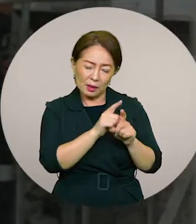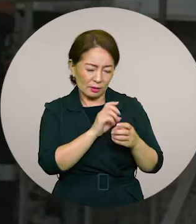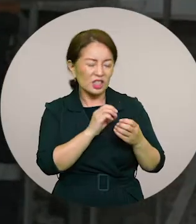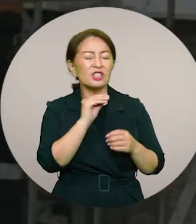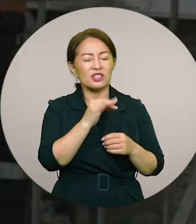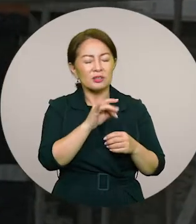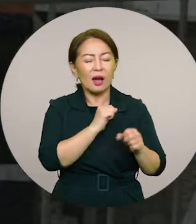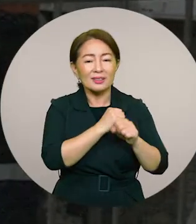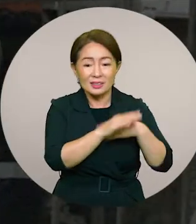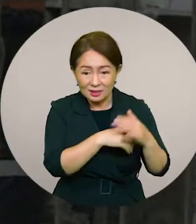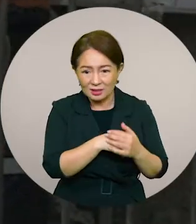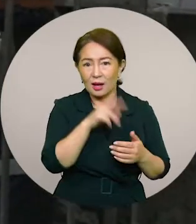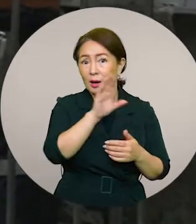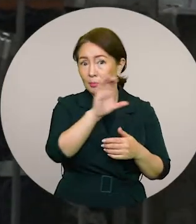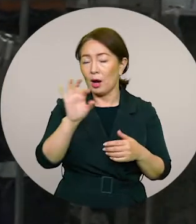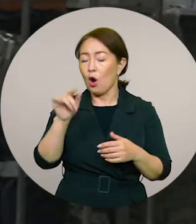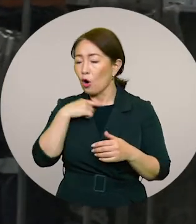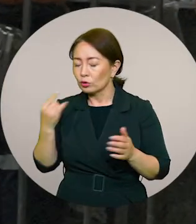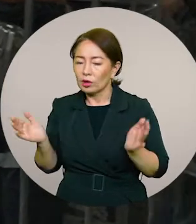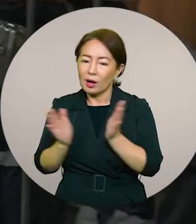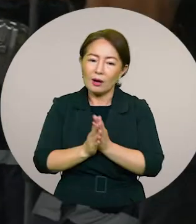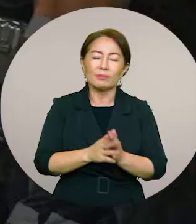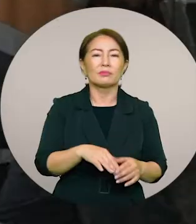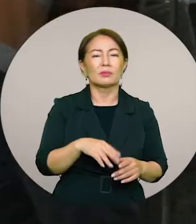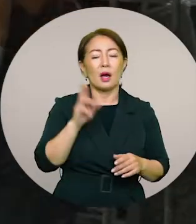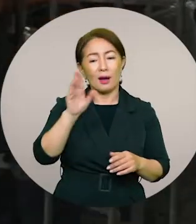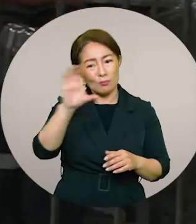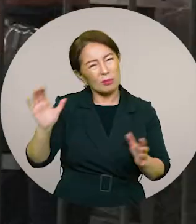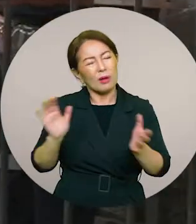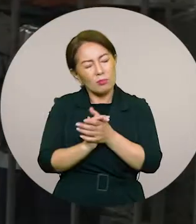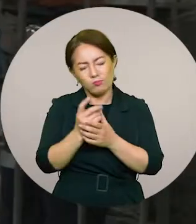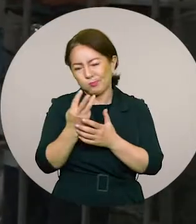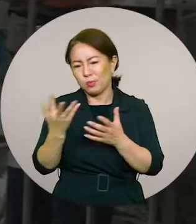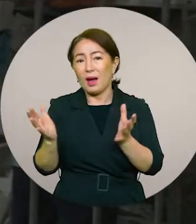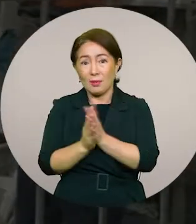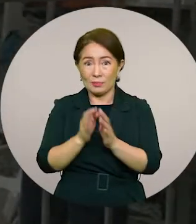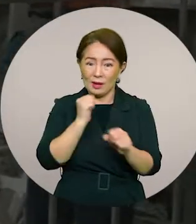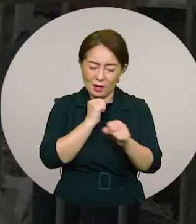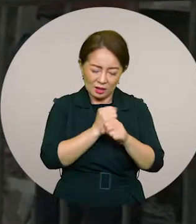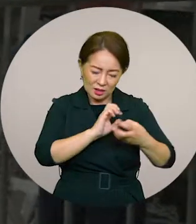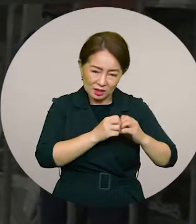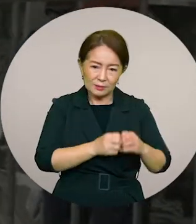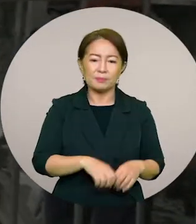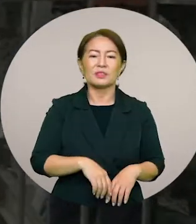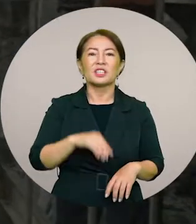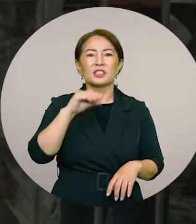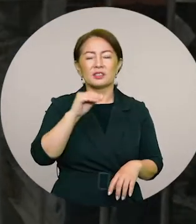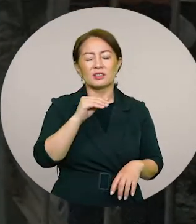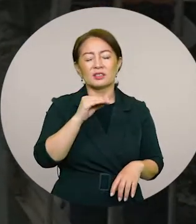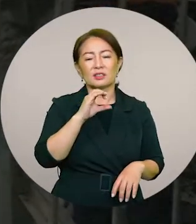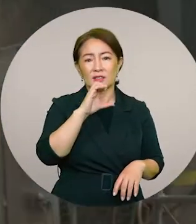нь. За дахиад чаар нь оюу толгой Worthy компаниуд ороод тэгээд GCR компани